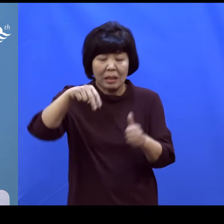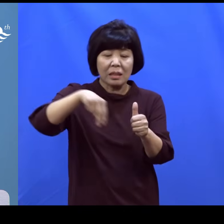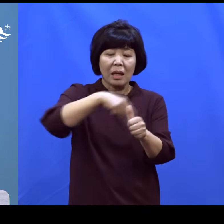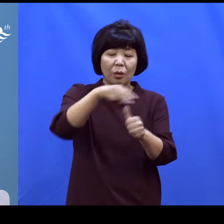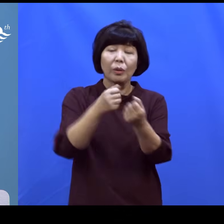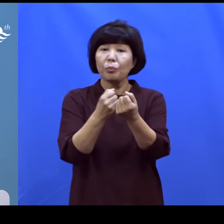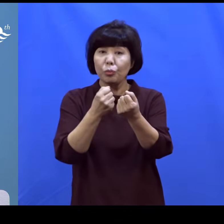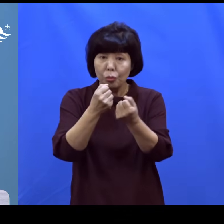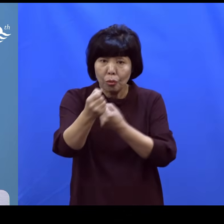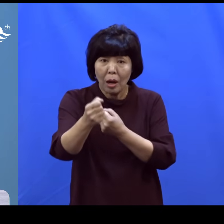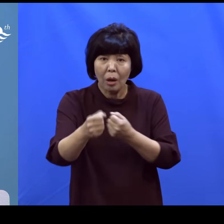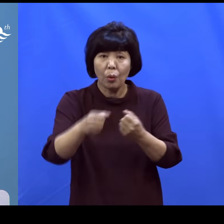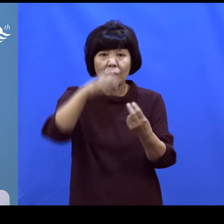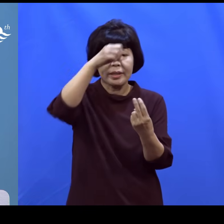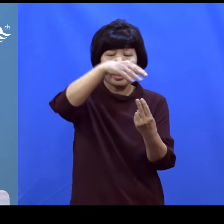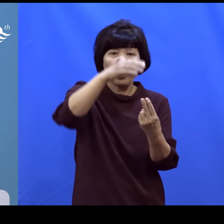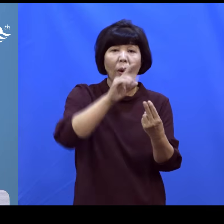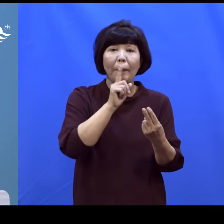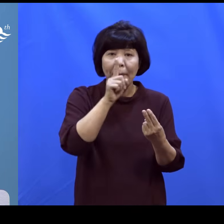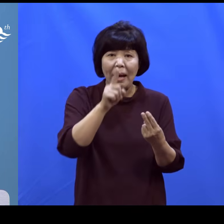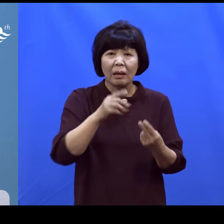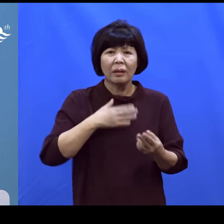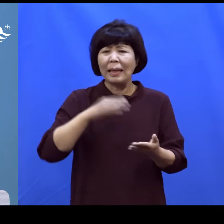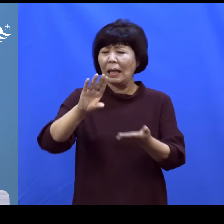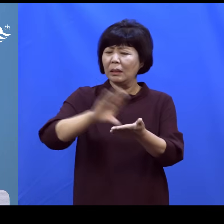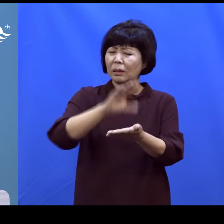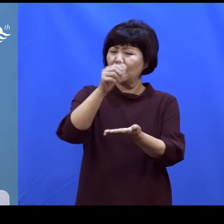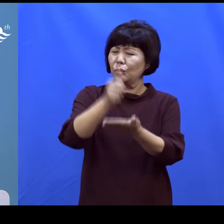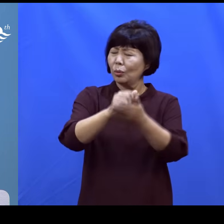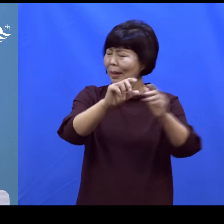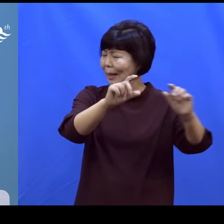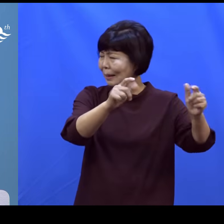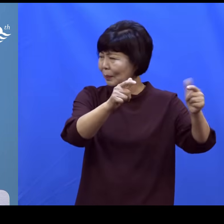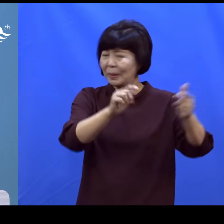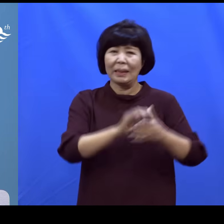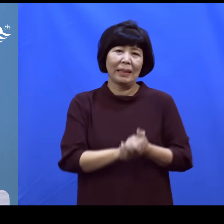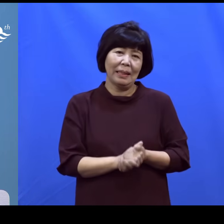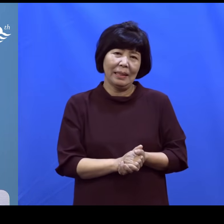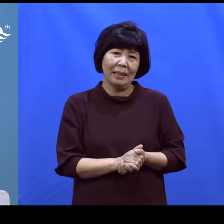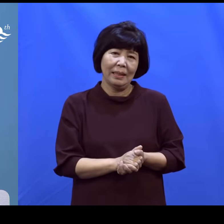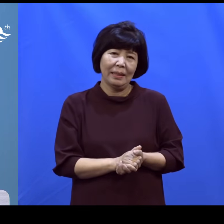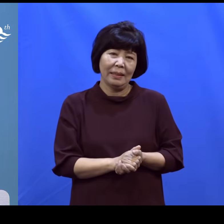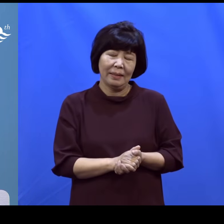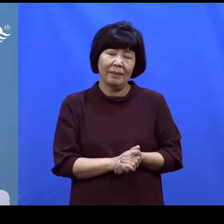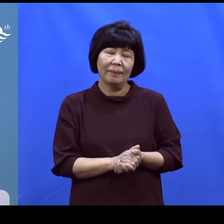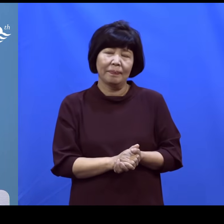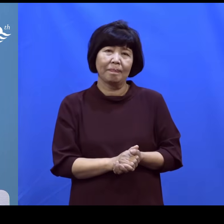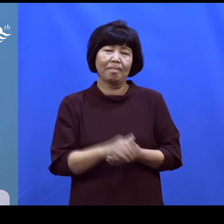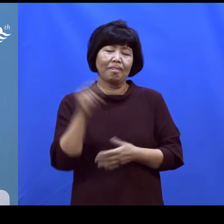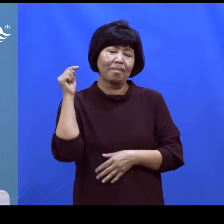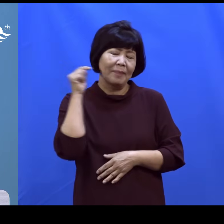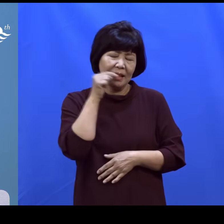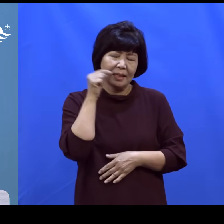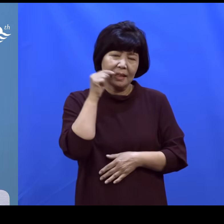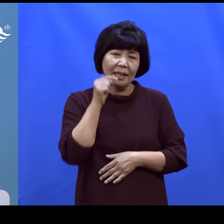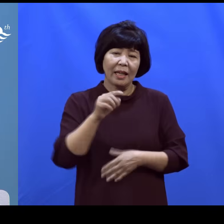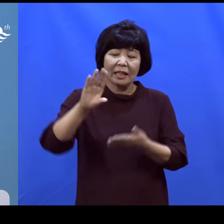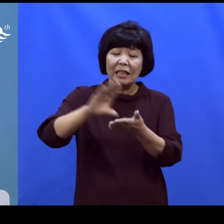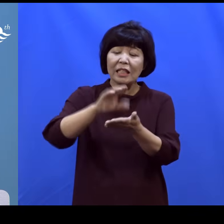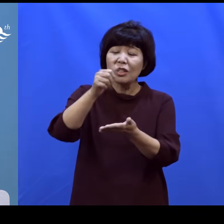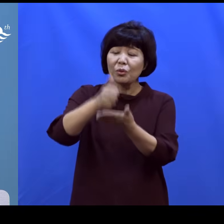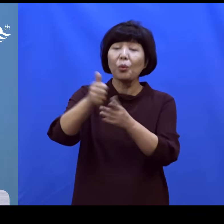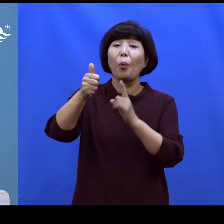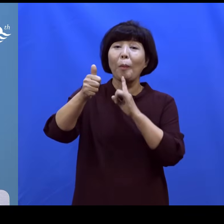세례요한은 나는 그리스도가 아닙니다. 철저한 자아 부정, 그리고 철저히 그리스도를 높여드리고